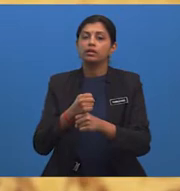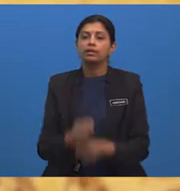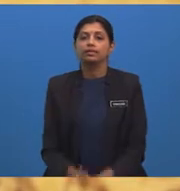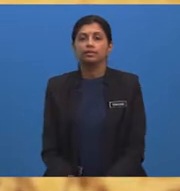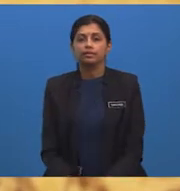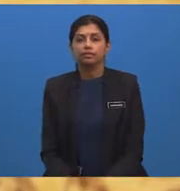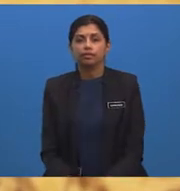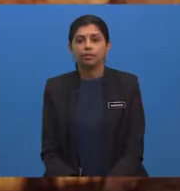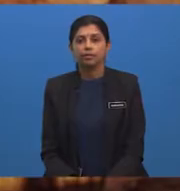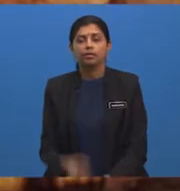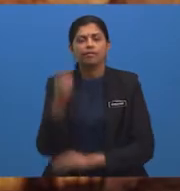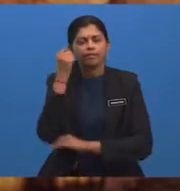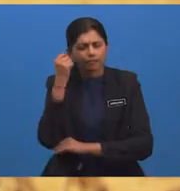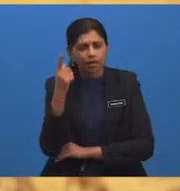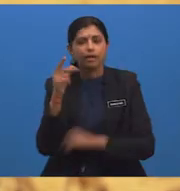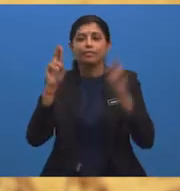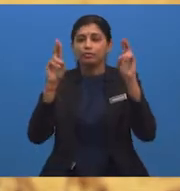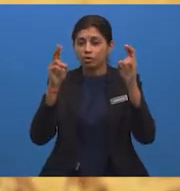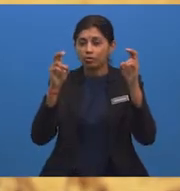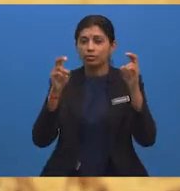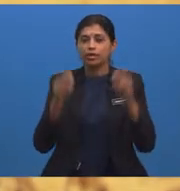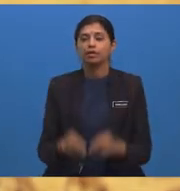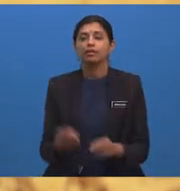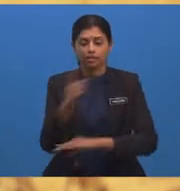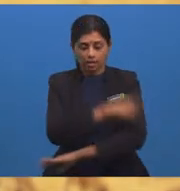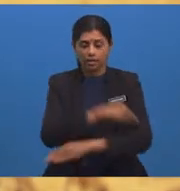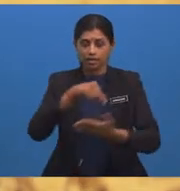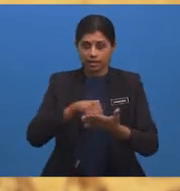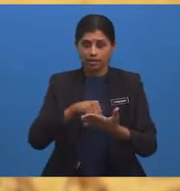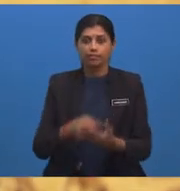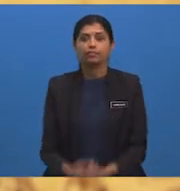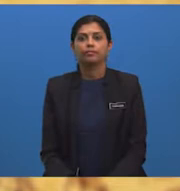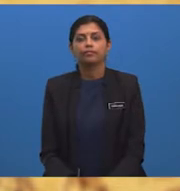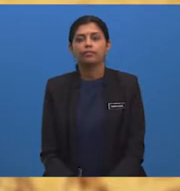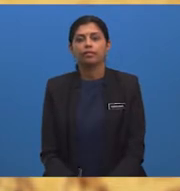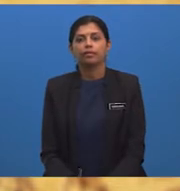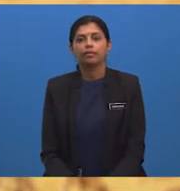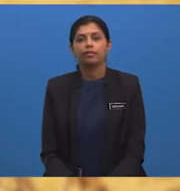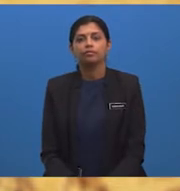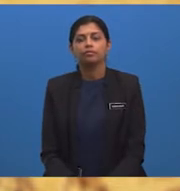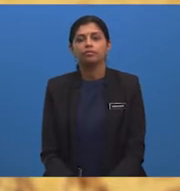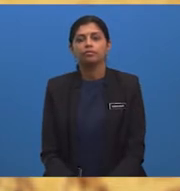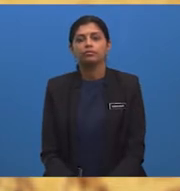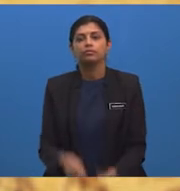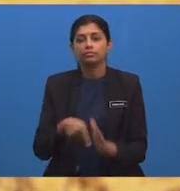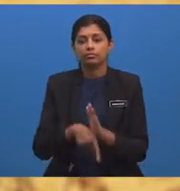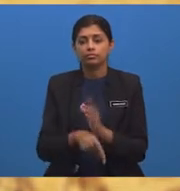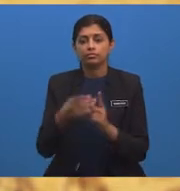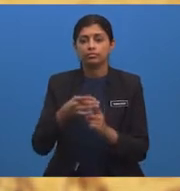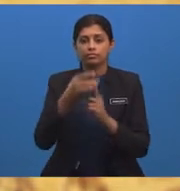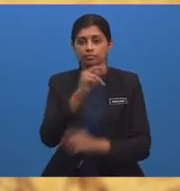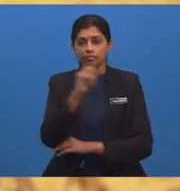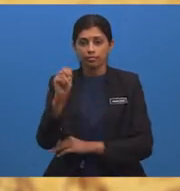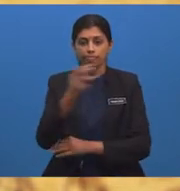pembelajaran pada hari ini faham topik yang diajar oleh cikgu ya. Seperti yang kita tahu, keunikan